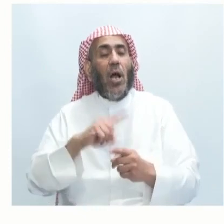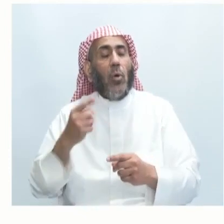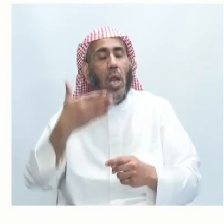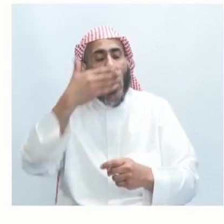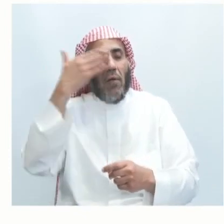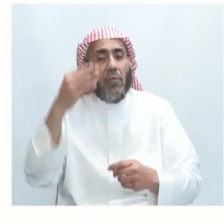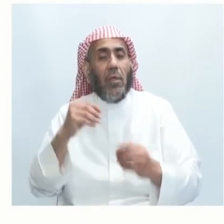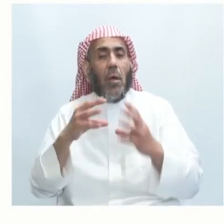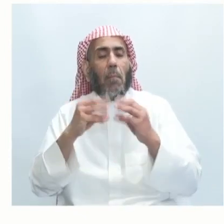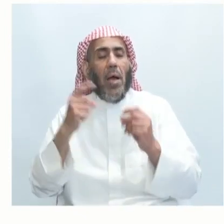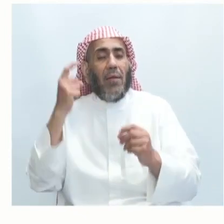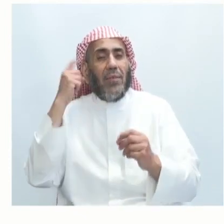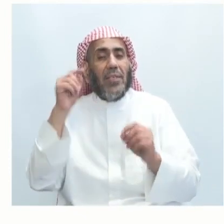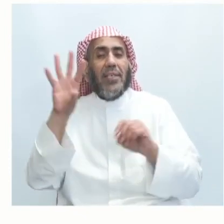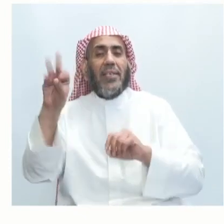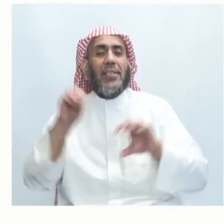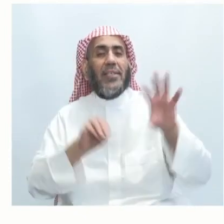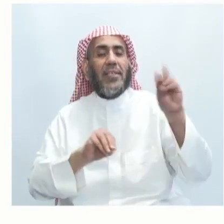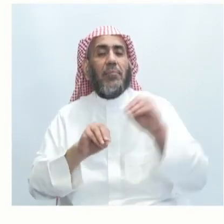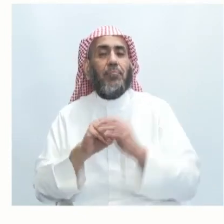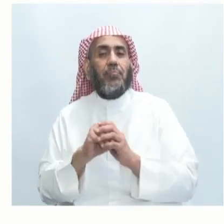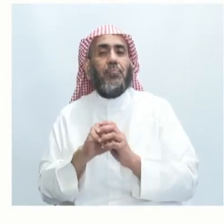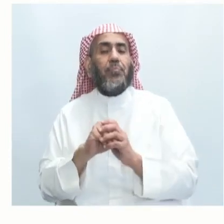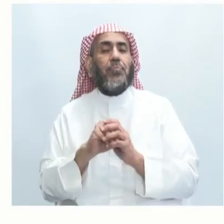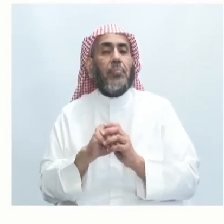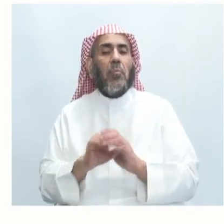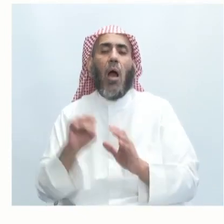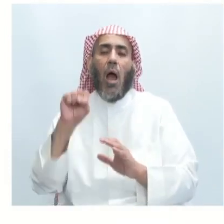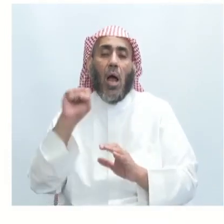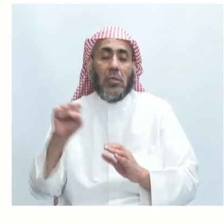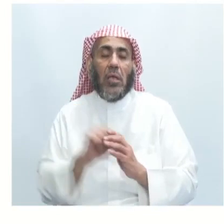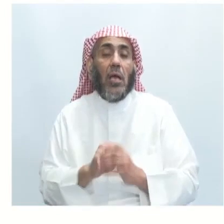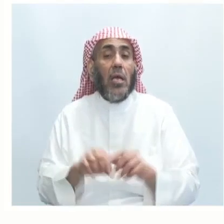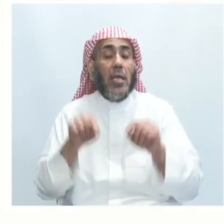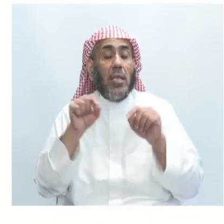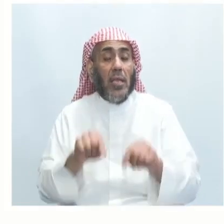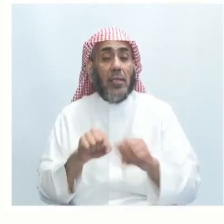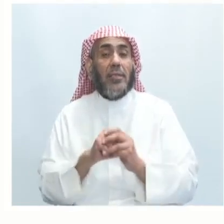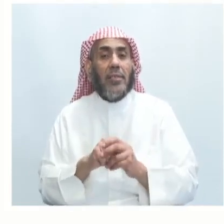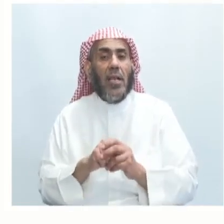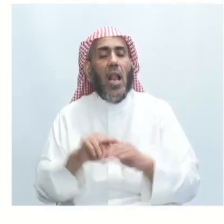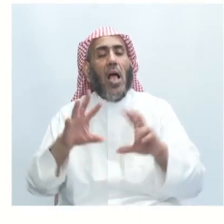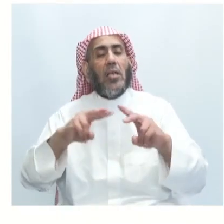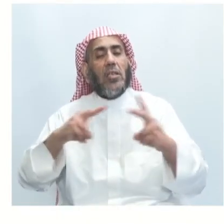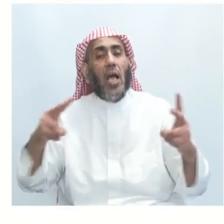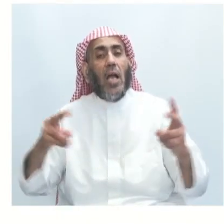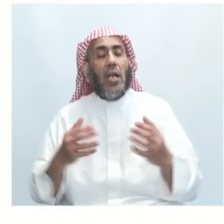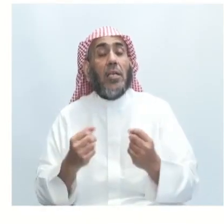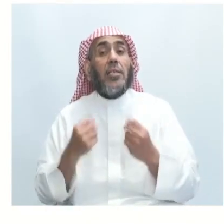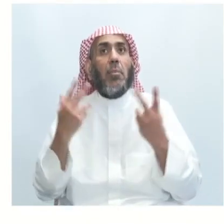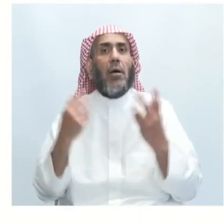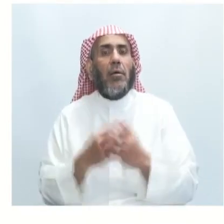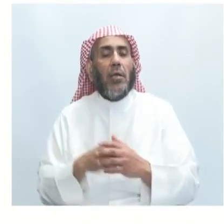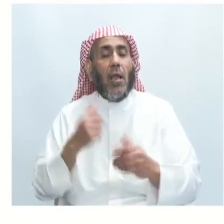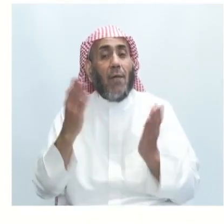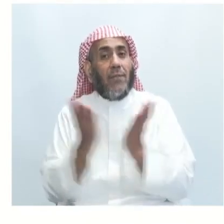حفظ معرفه قصه معينه اذا هذه هي اشكال الانتباه اذا